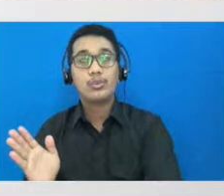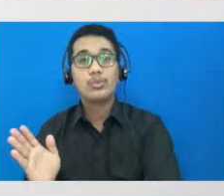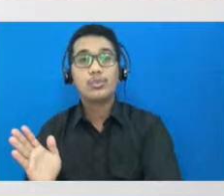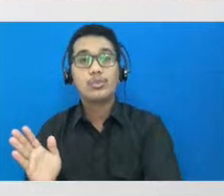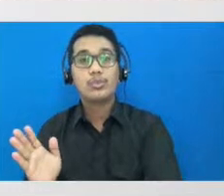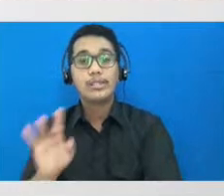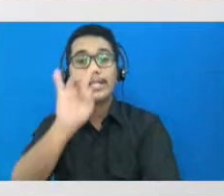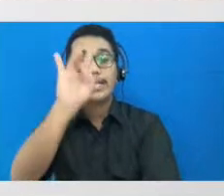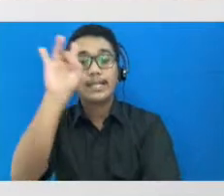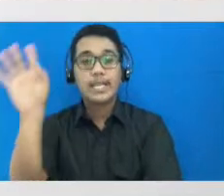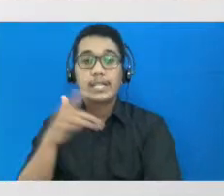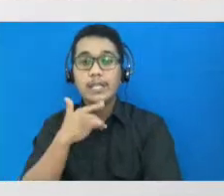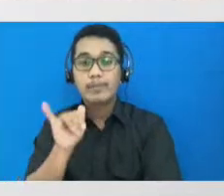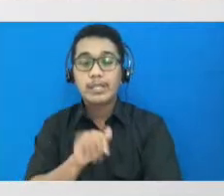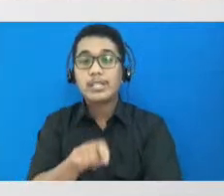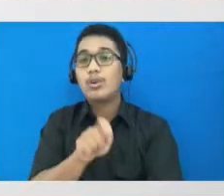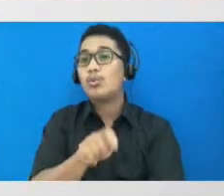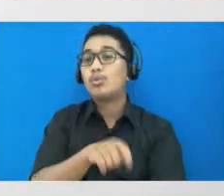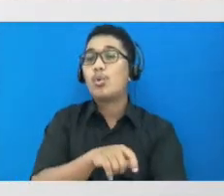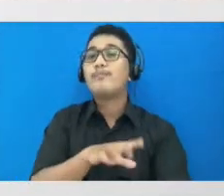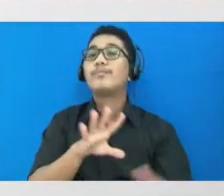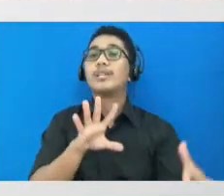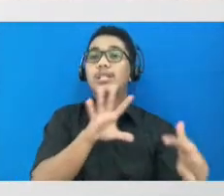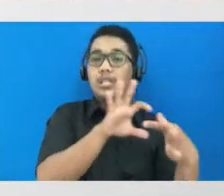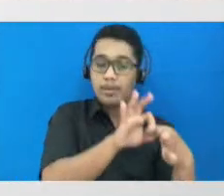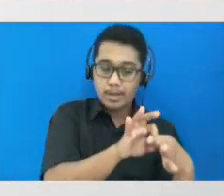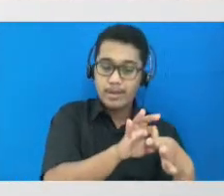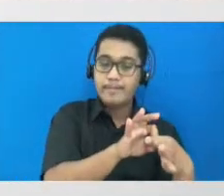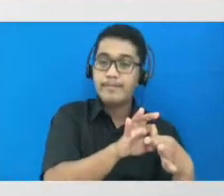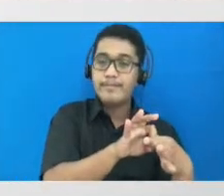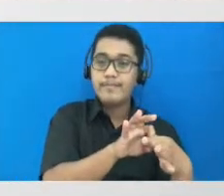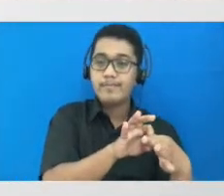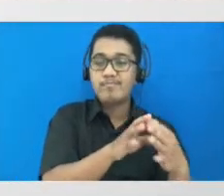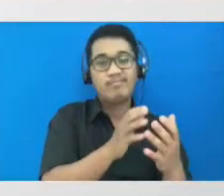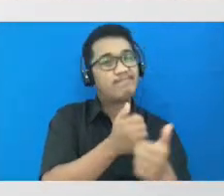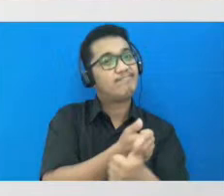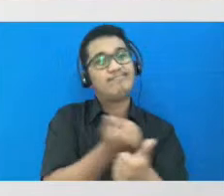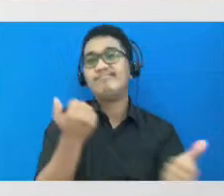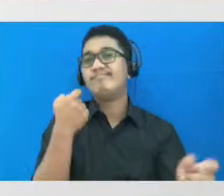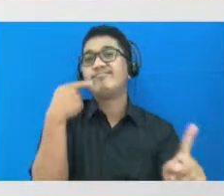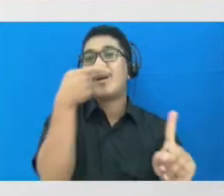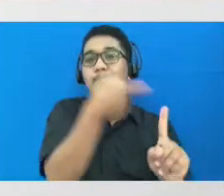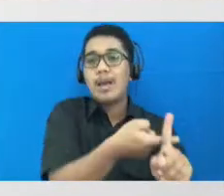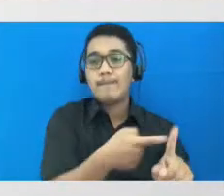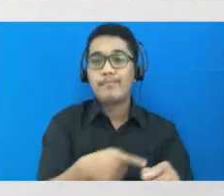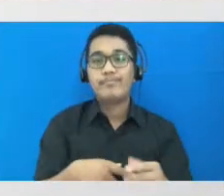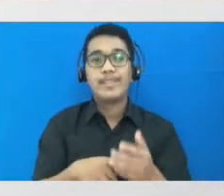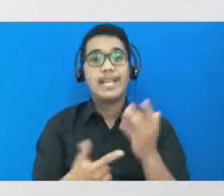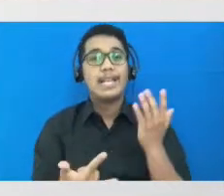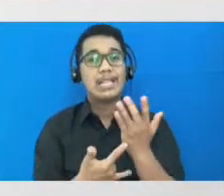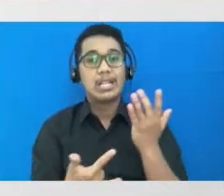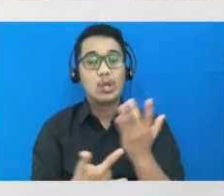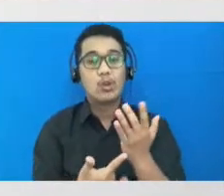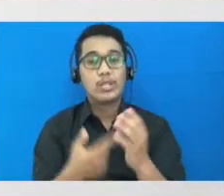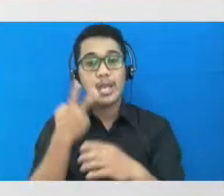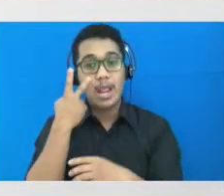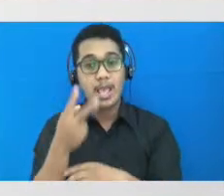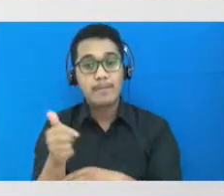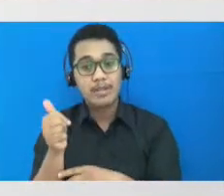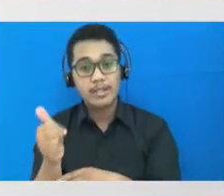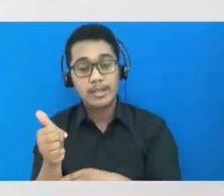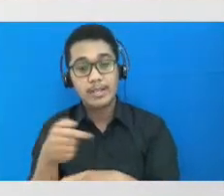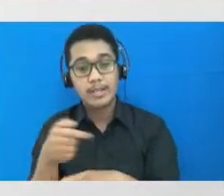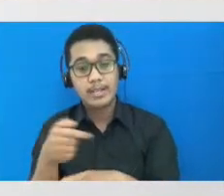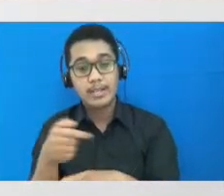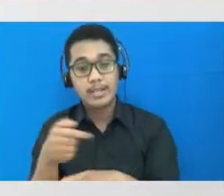hal lainnya seperti hukum dan kerjasama, ini menjadi lebih kompleks. Teknologi juga bisa dilihat dari